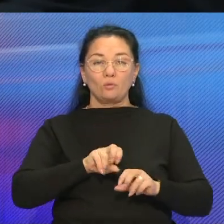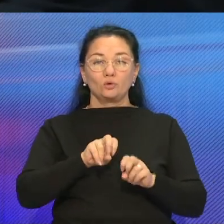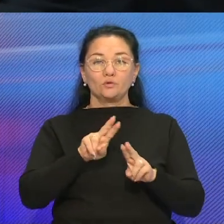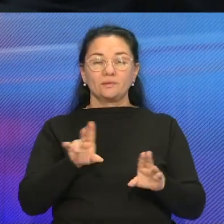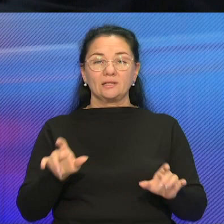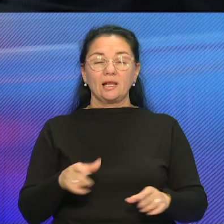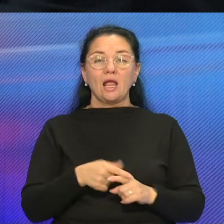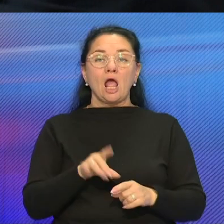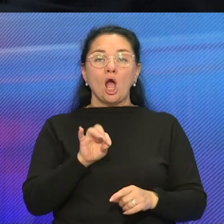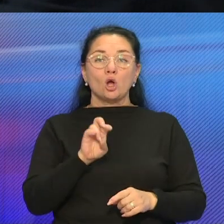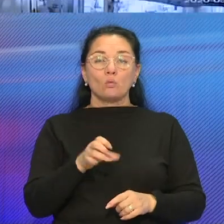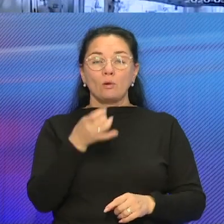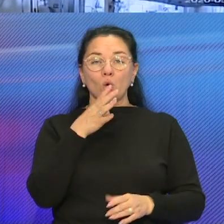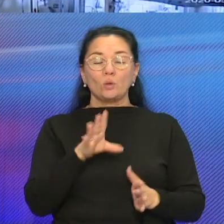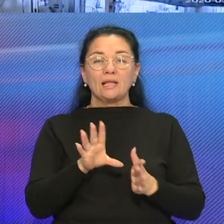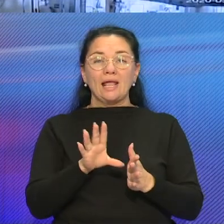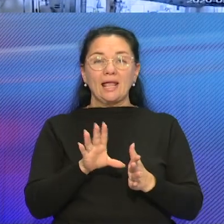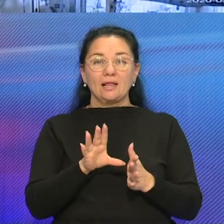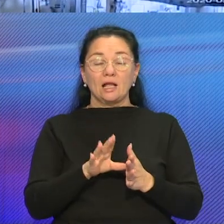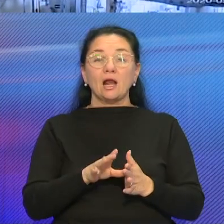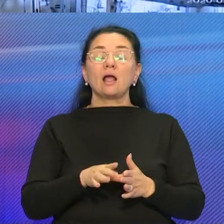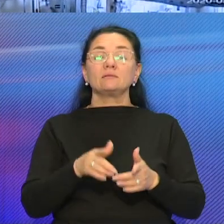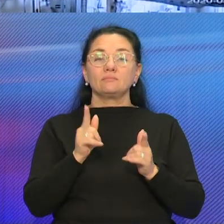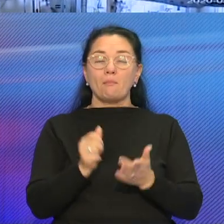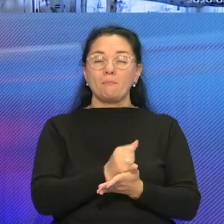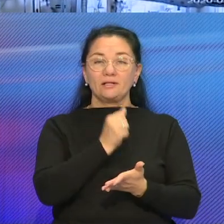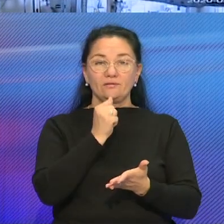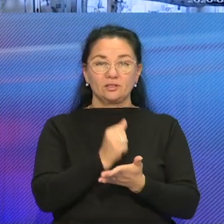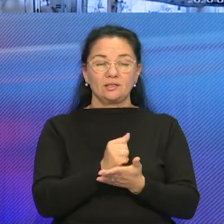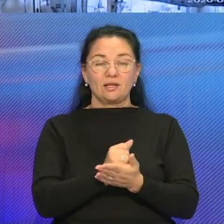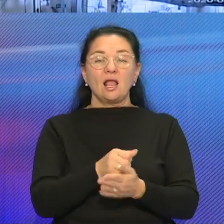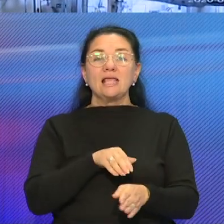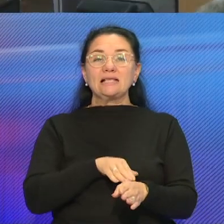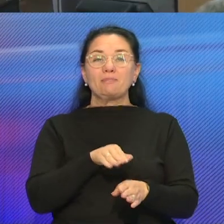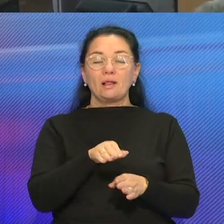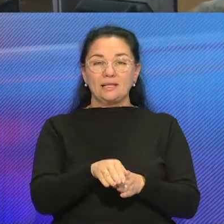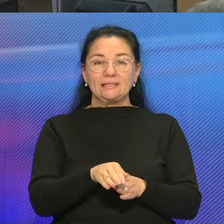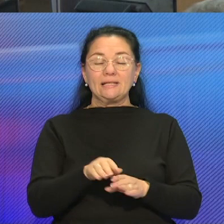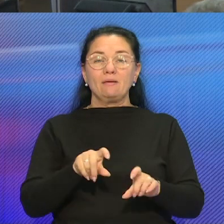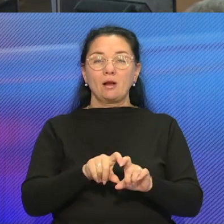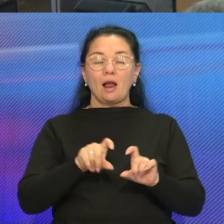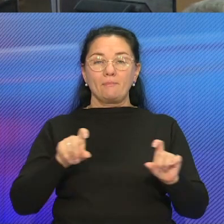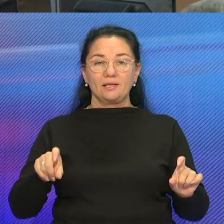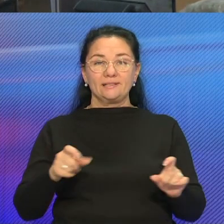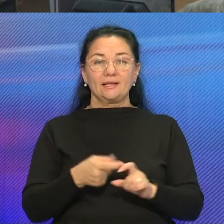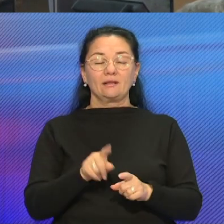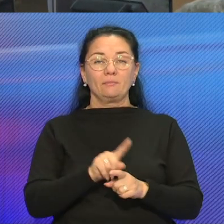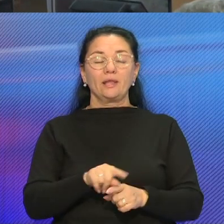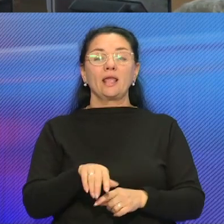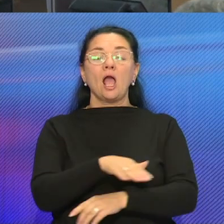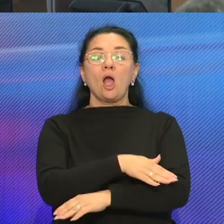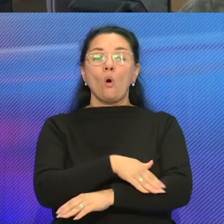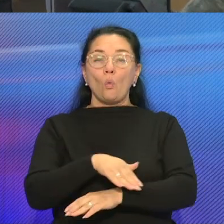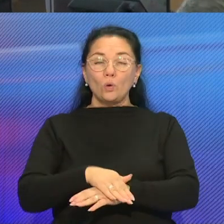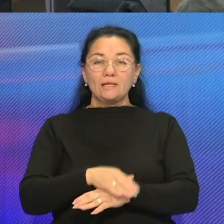сетки РУП Гродная Энерго, узгоднены и затвержены городским выканавчим комитетом. Ознайомиться со списом в улице и номерами